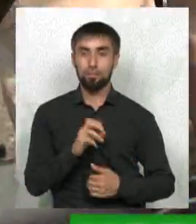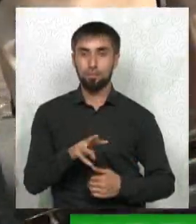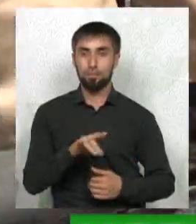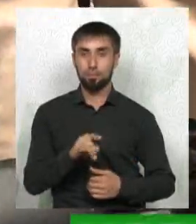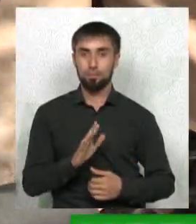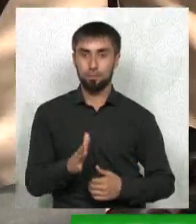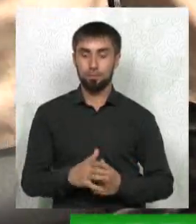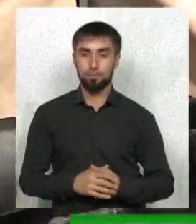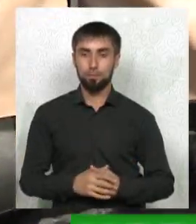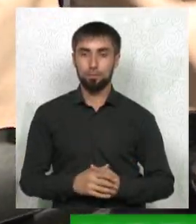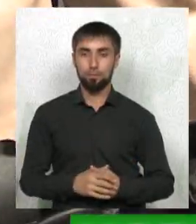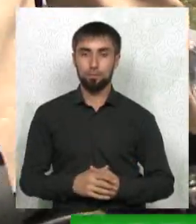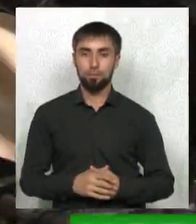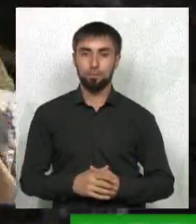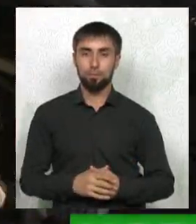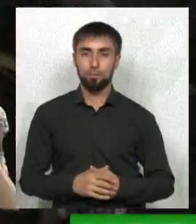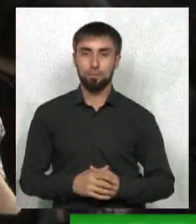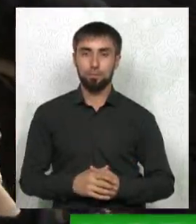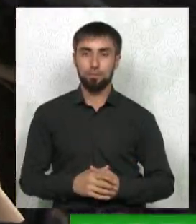будешь? Я тоже.